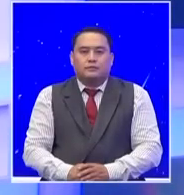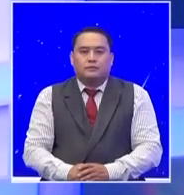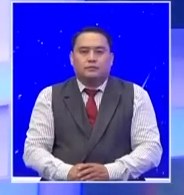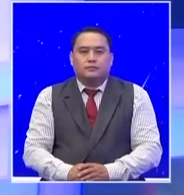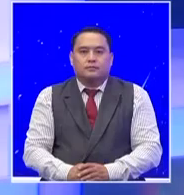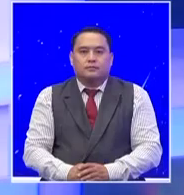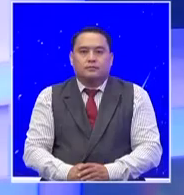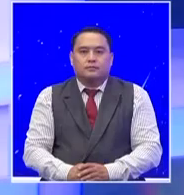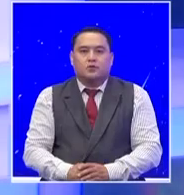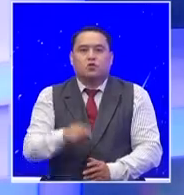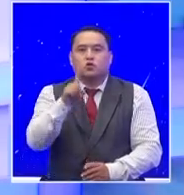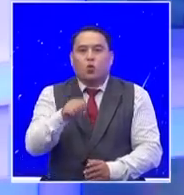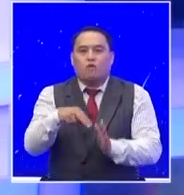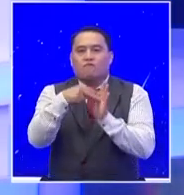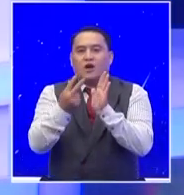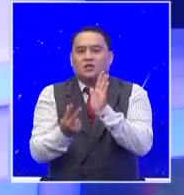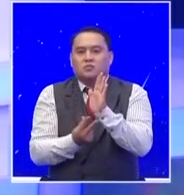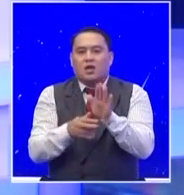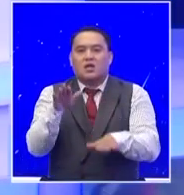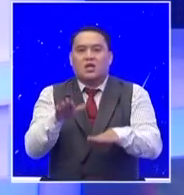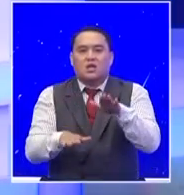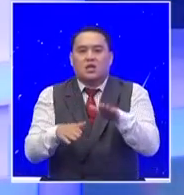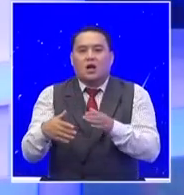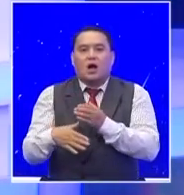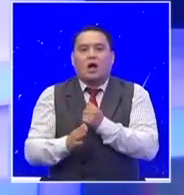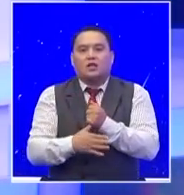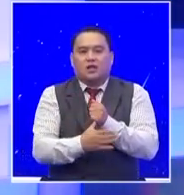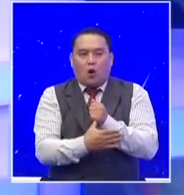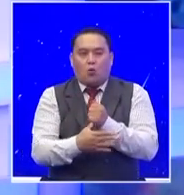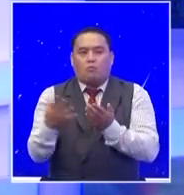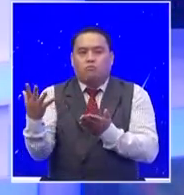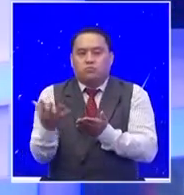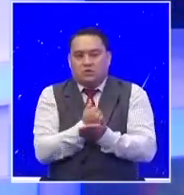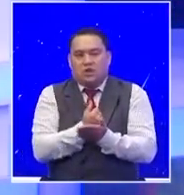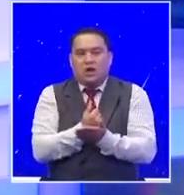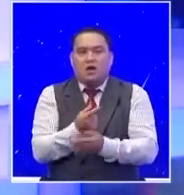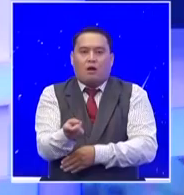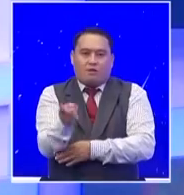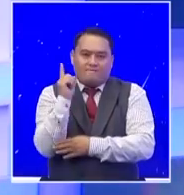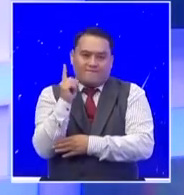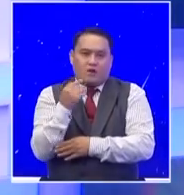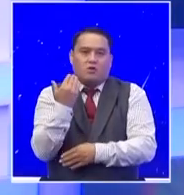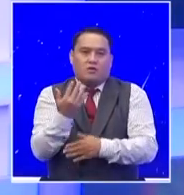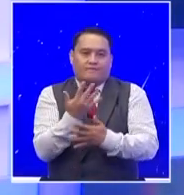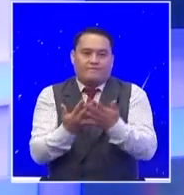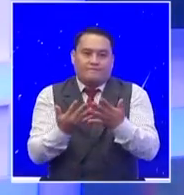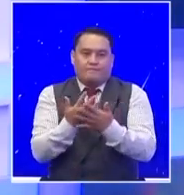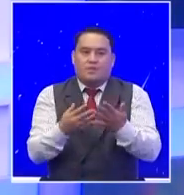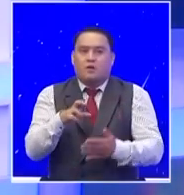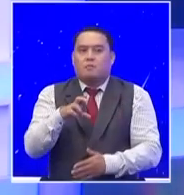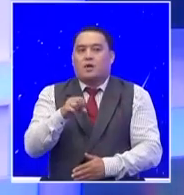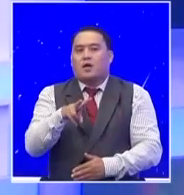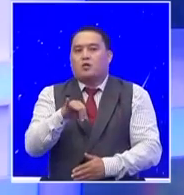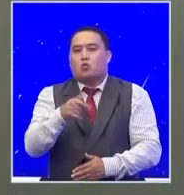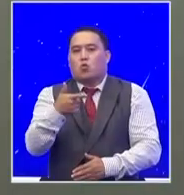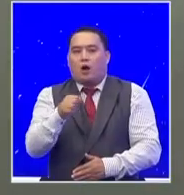Сто 18-килограммовую рыбу выловили в водах Атырау. Рыбаки производственного кооператива «Амангельды» выловили сетью белугу. В настоящее